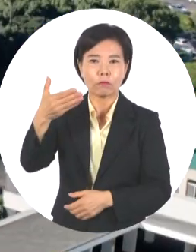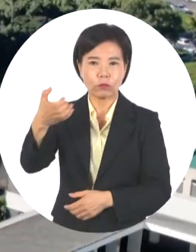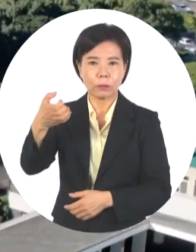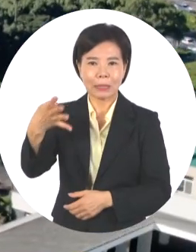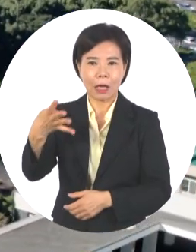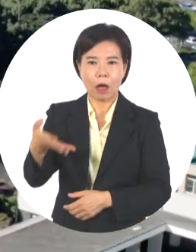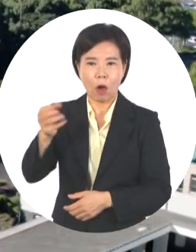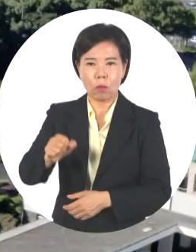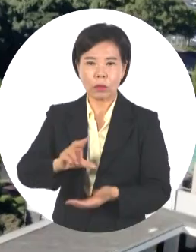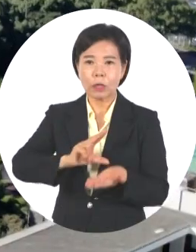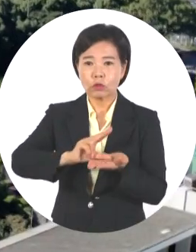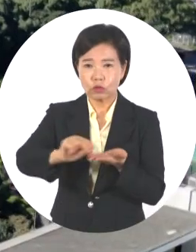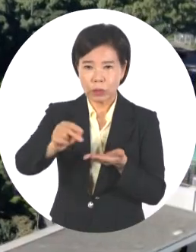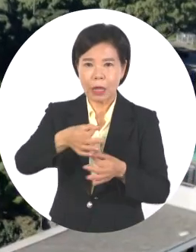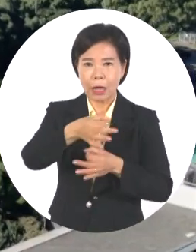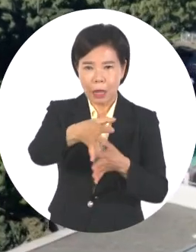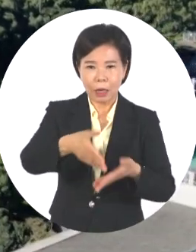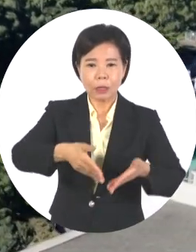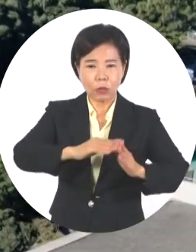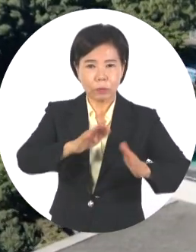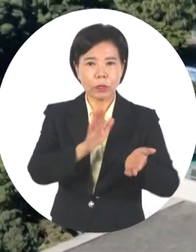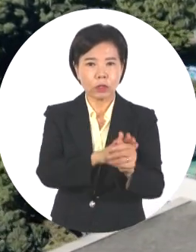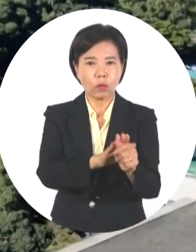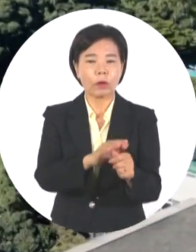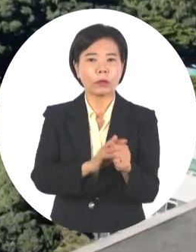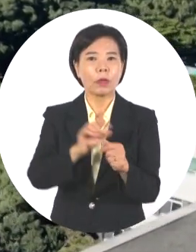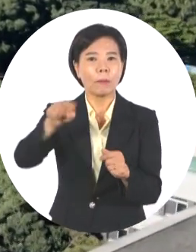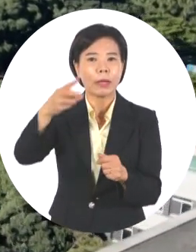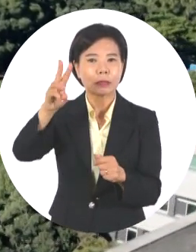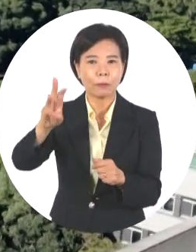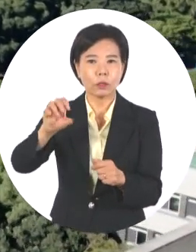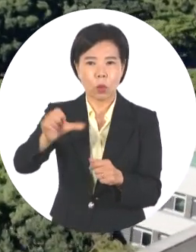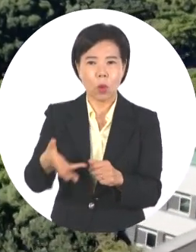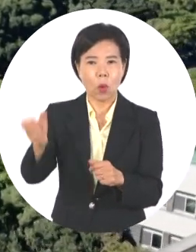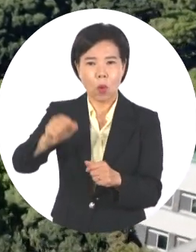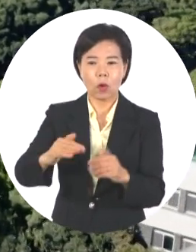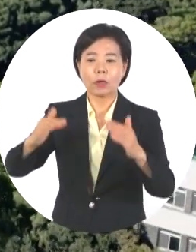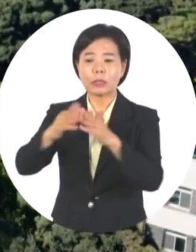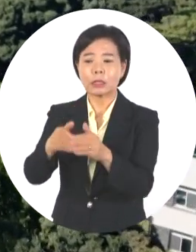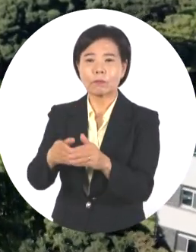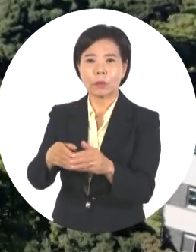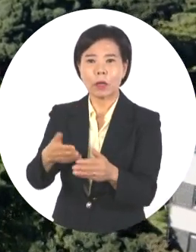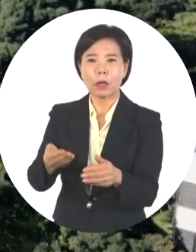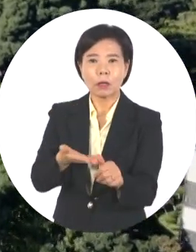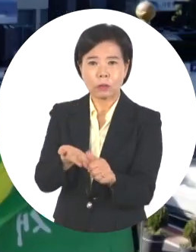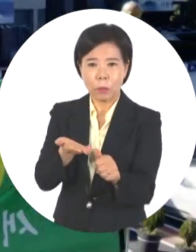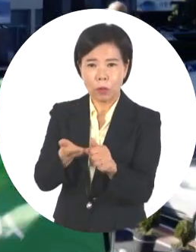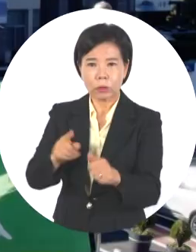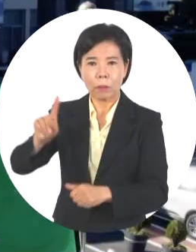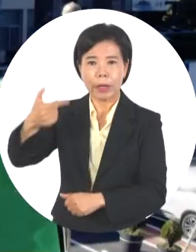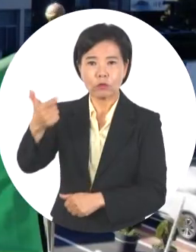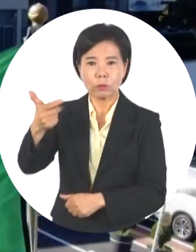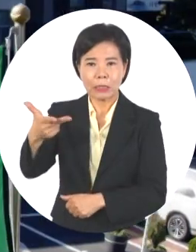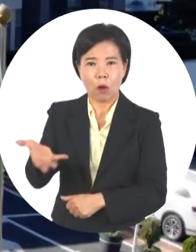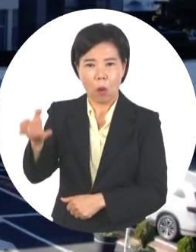194억 원, 지방투자기업 설비투자 지원 135억 원, 주거급여 67억 원